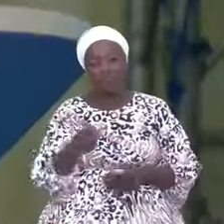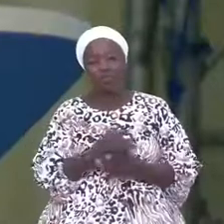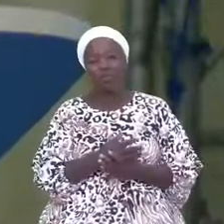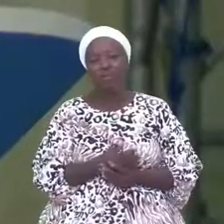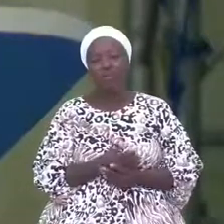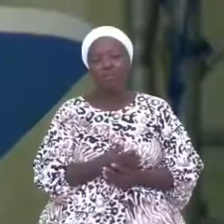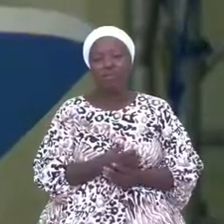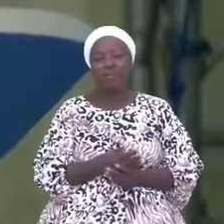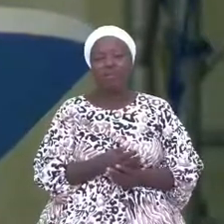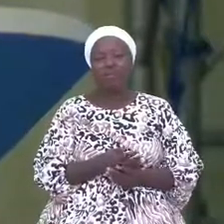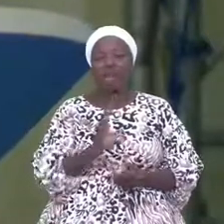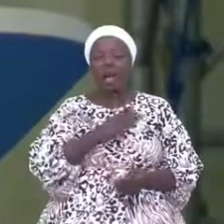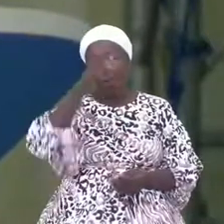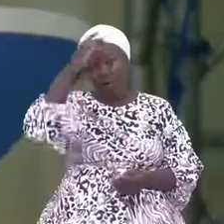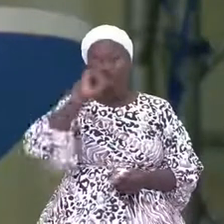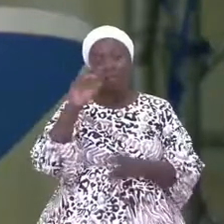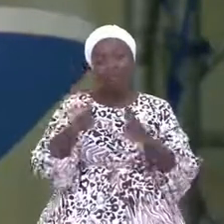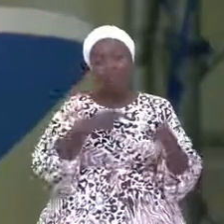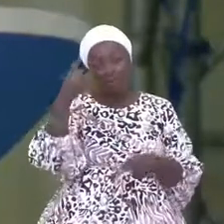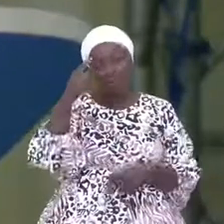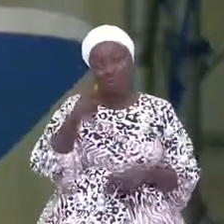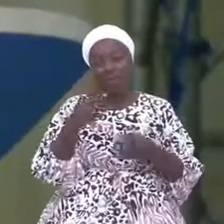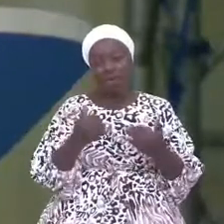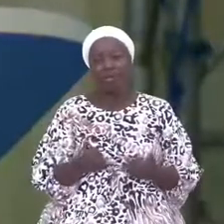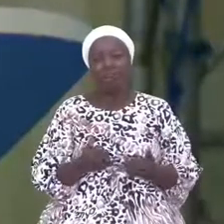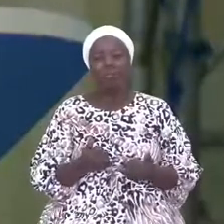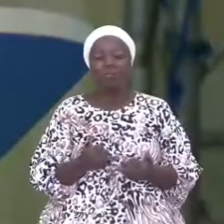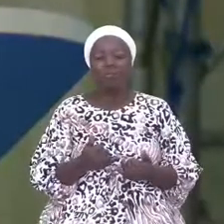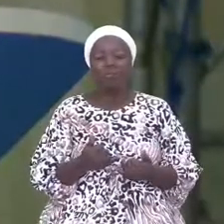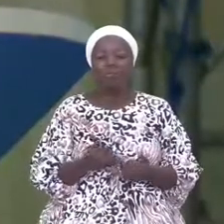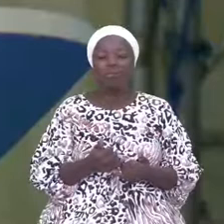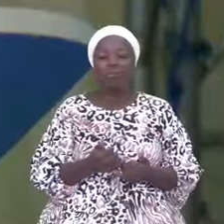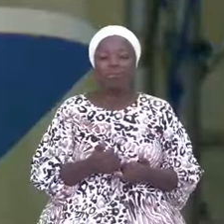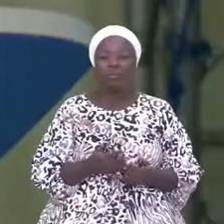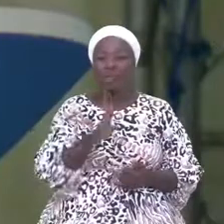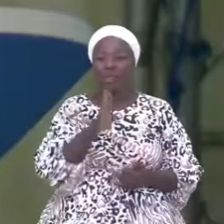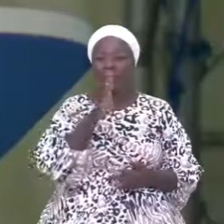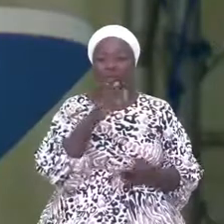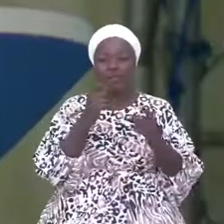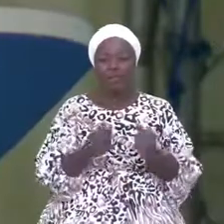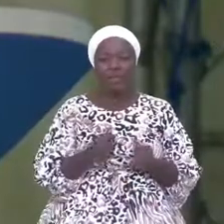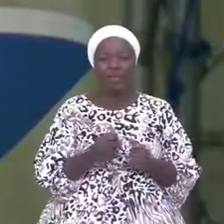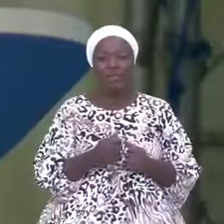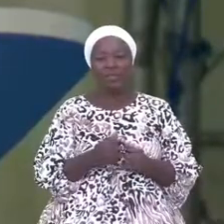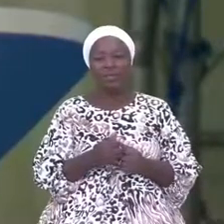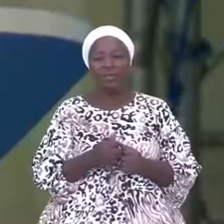Conseiller, conseiller, nous t'attendons. Notre Père dans le Seigneur t'attend.